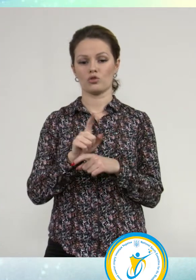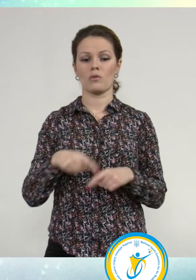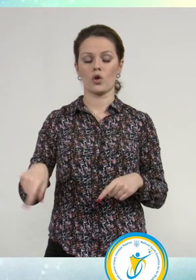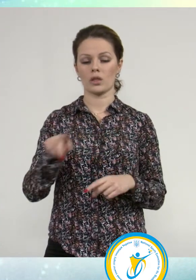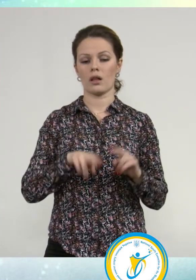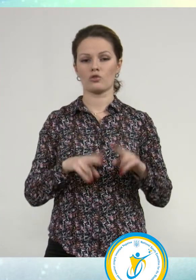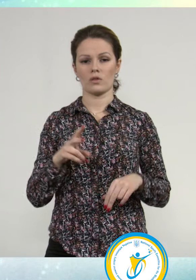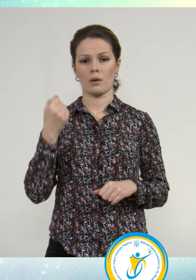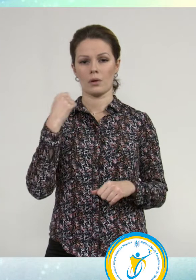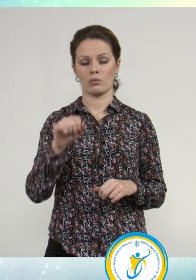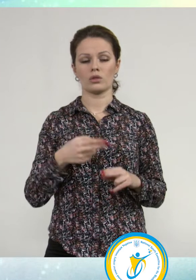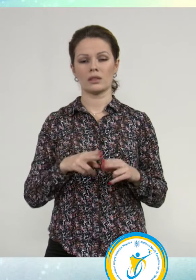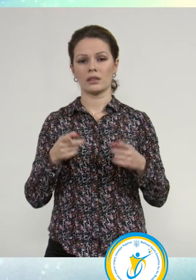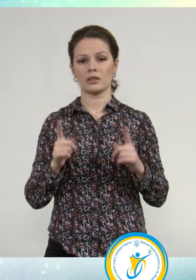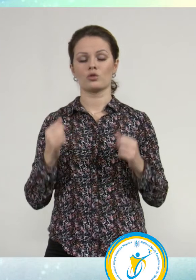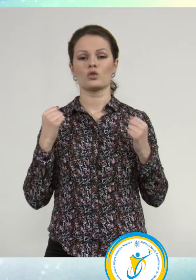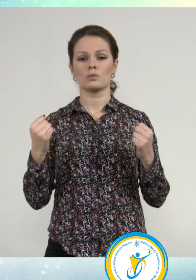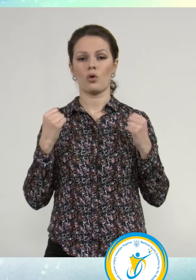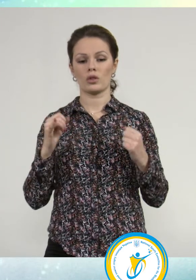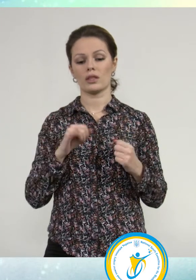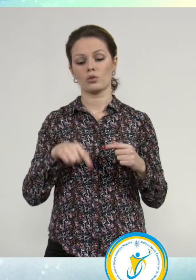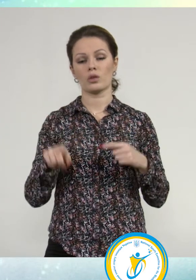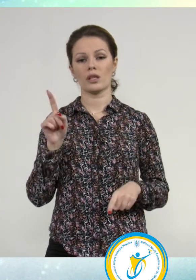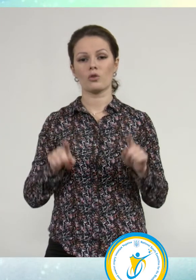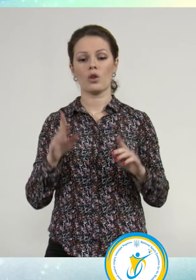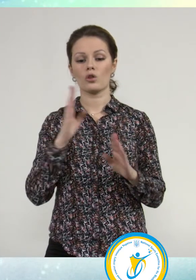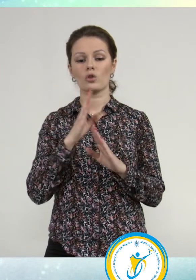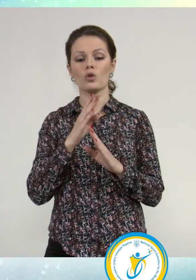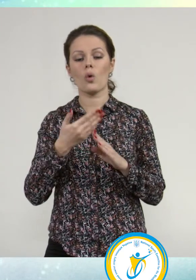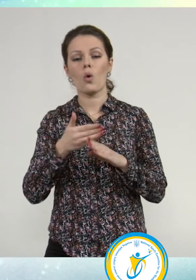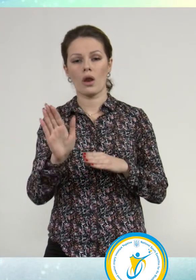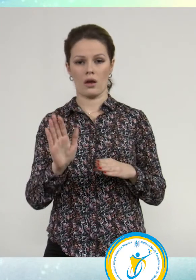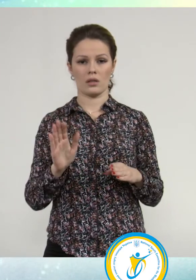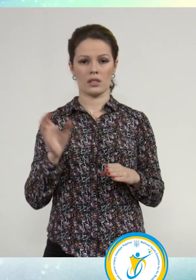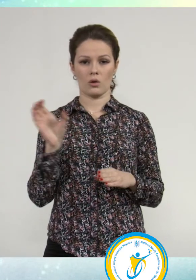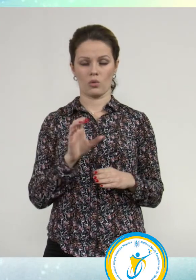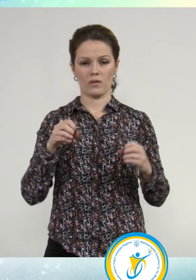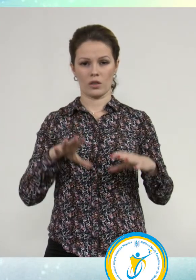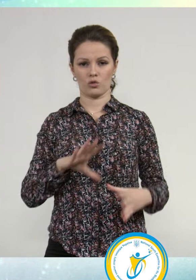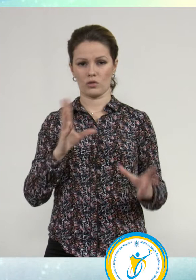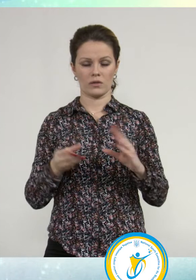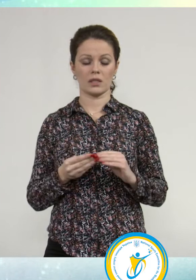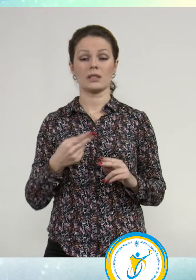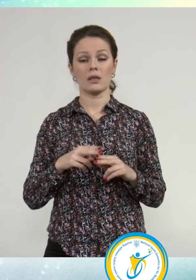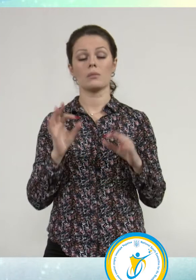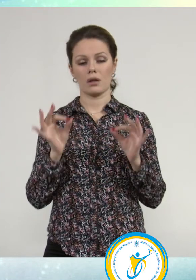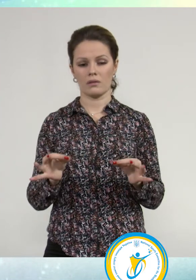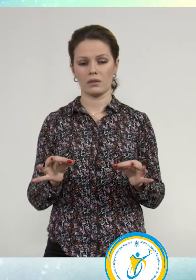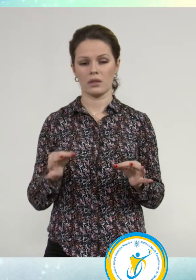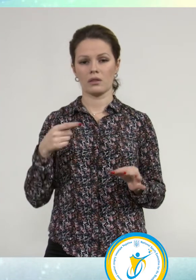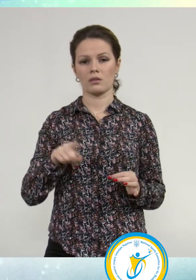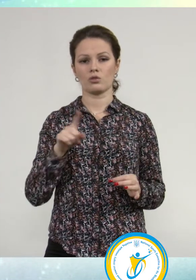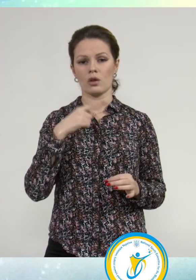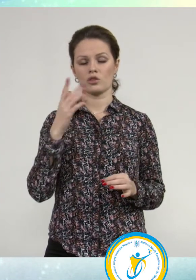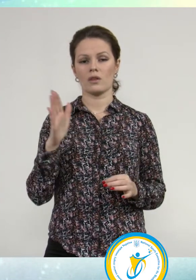вони налаштовувались на перемогу. Але це дійсно спорт, і тут інколи долі секунди вирішують. Ну, це правда.